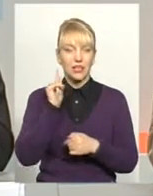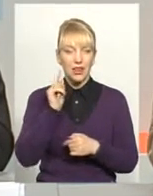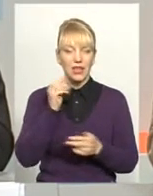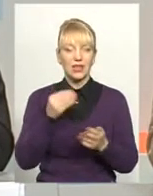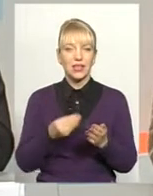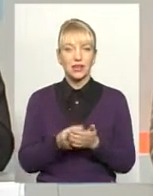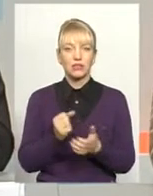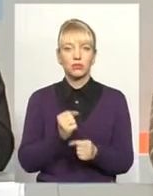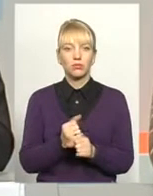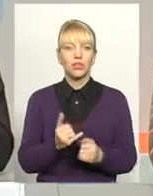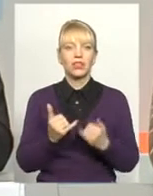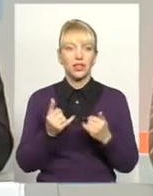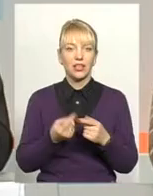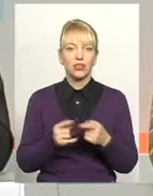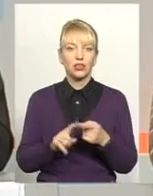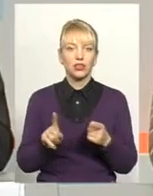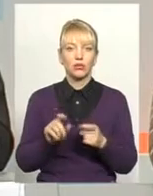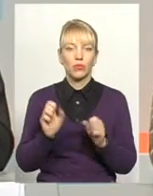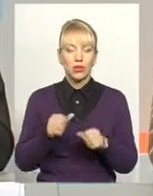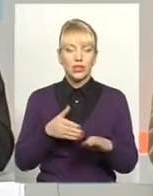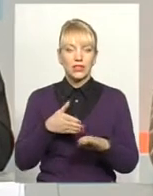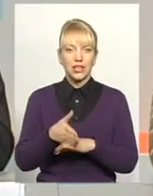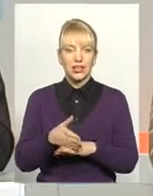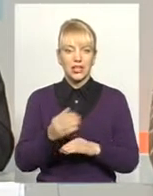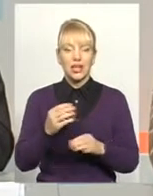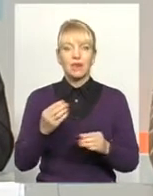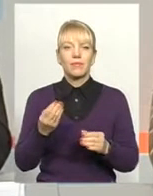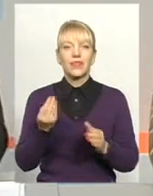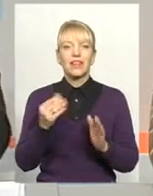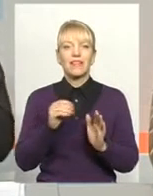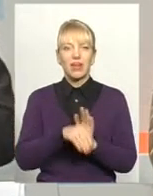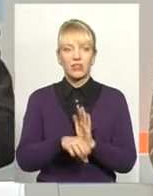щоб могли зайти інвестори, побудувати оці